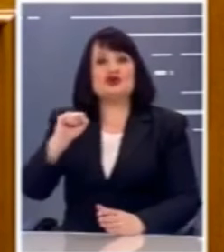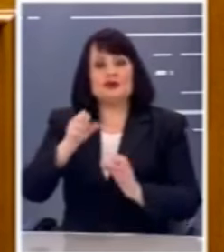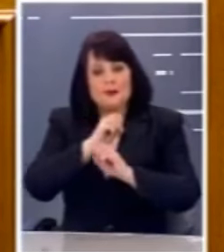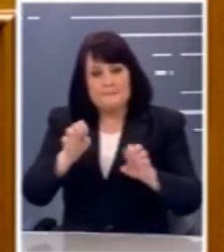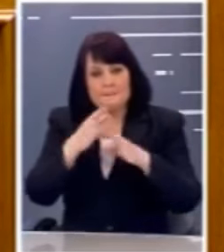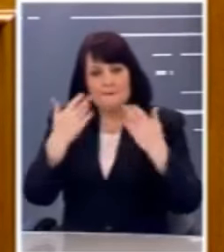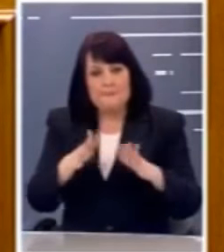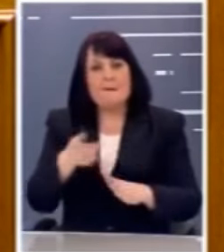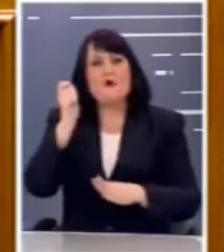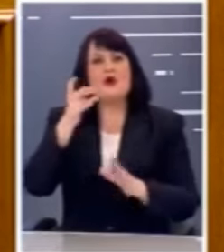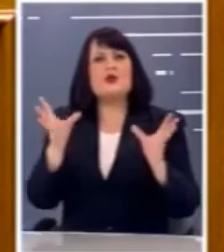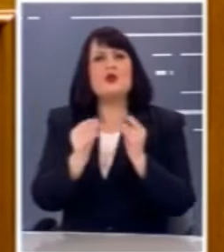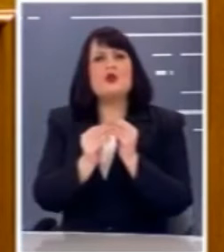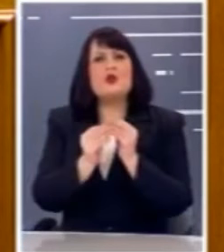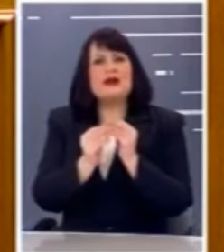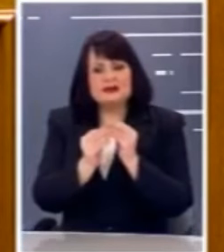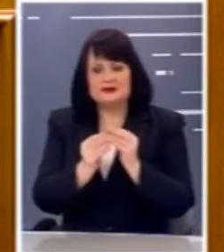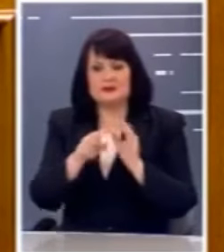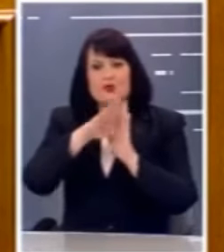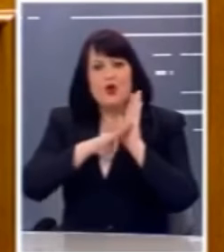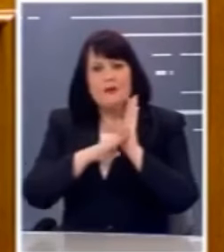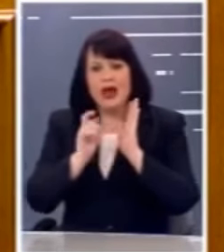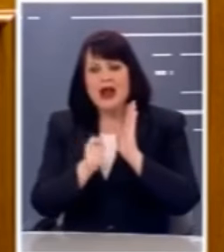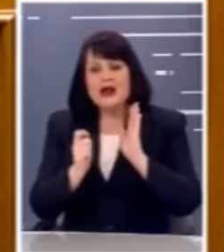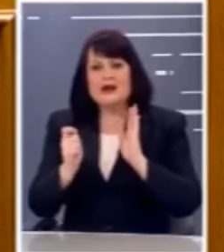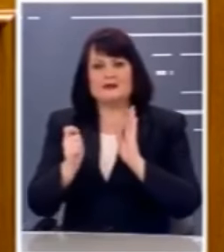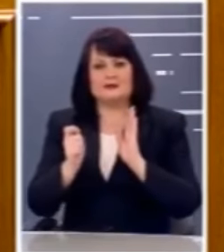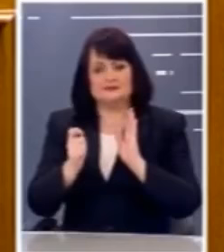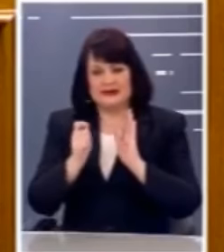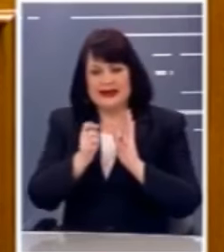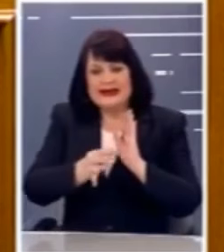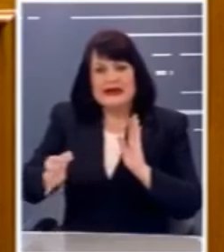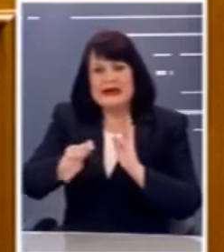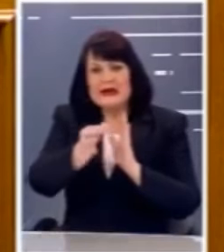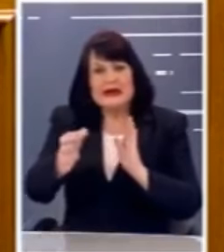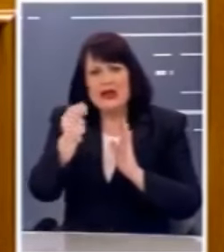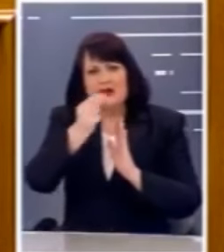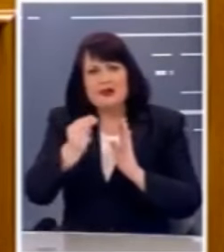πρόγραμμα νησιωτικών πολιτικών που καλύπτουν πολλά πεδία